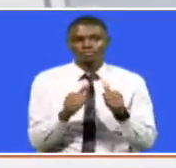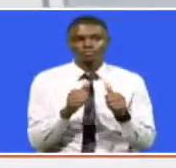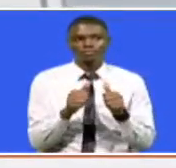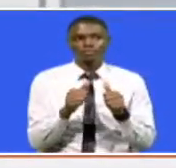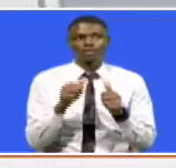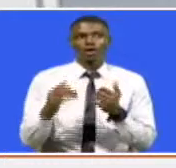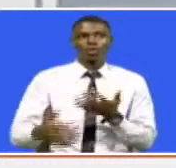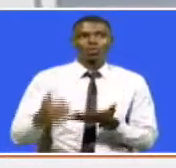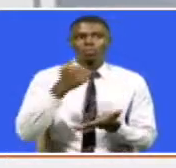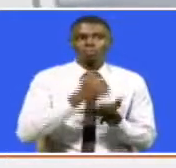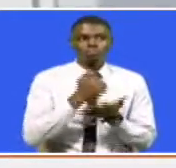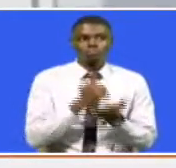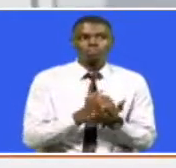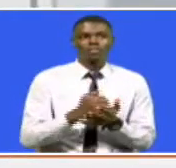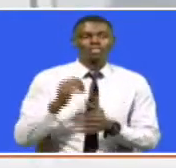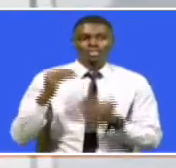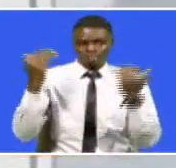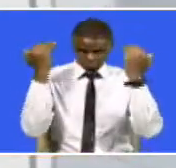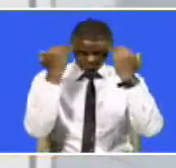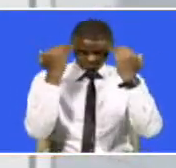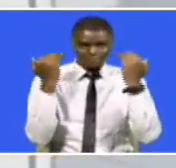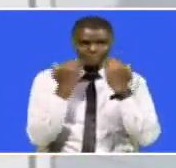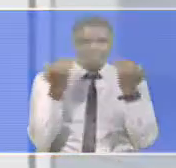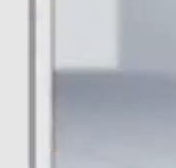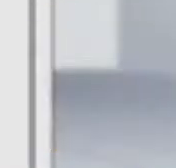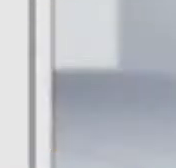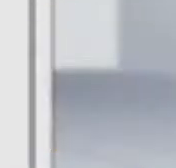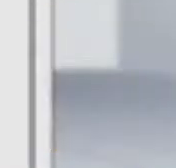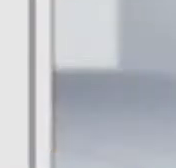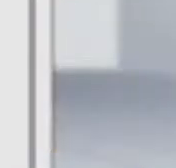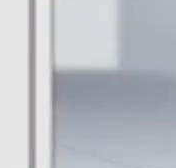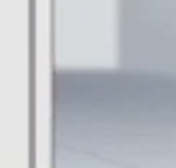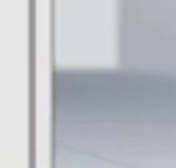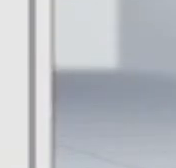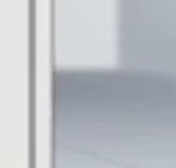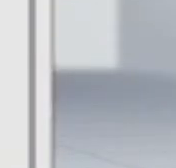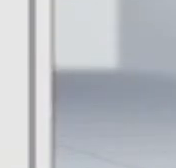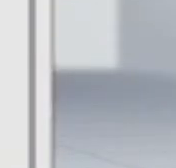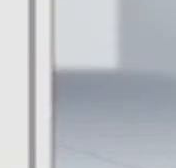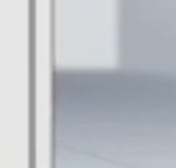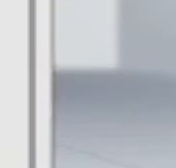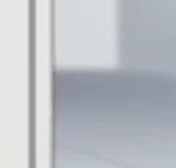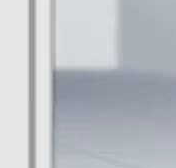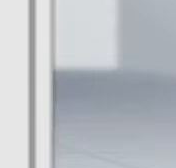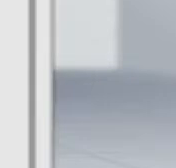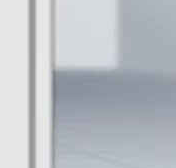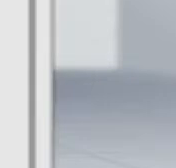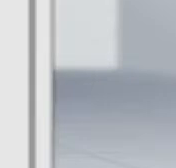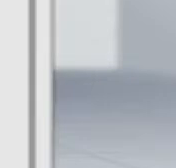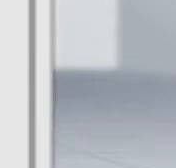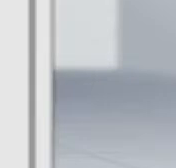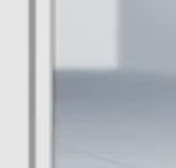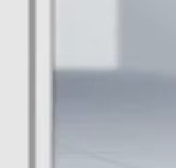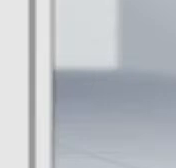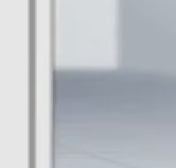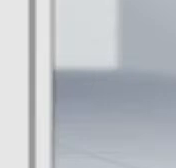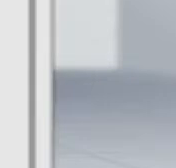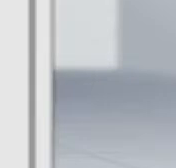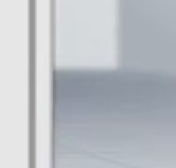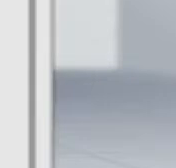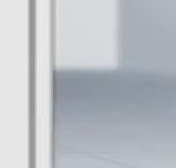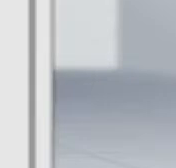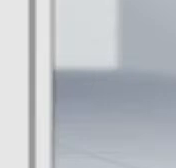ahadi ya kuteua majaji 6 waliokataliwa na mtangulizi wa Rais Ruto Uhuru Kenyatta, ahadi ya kumpa naibu rais